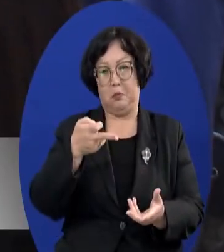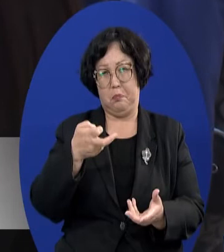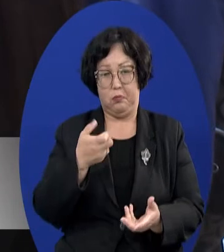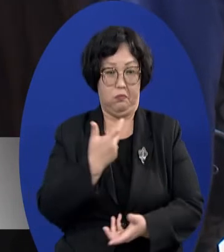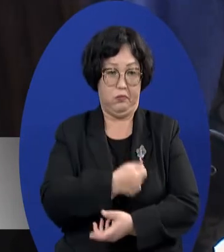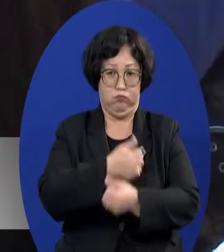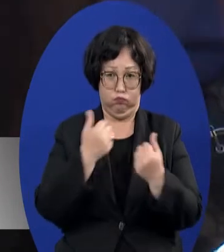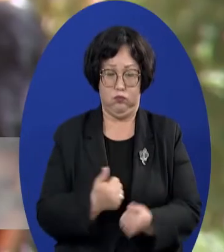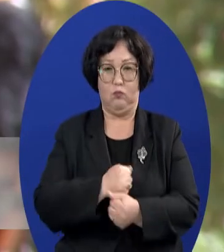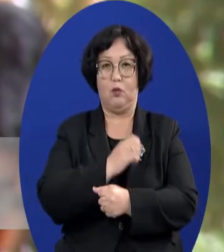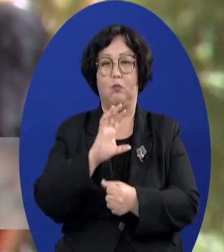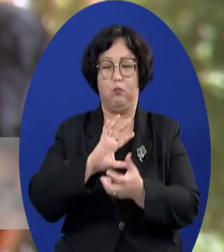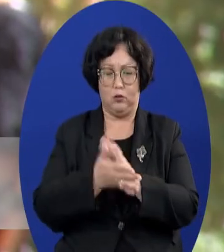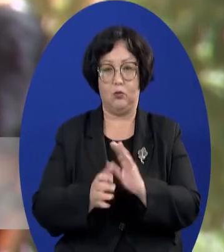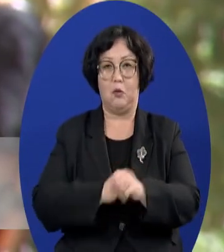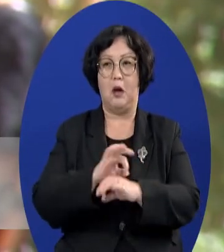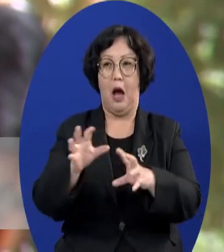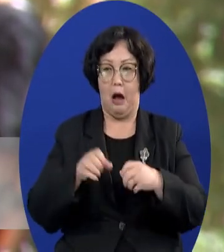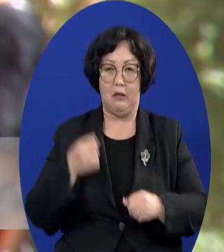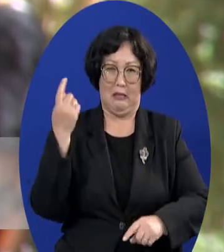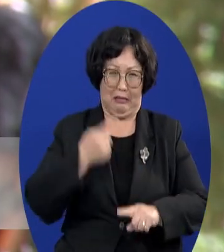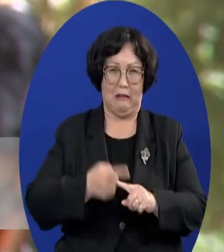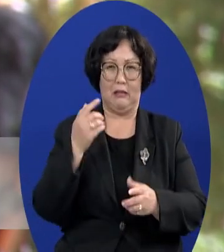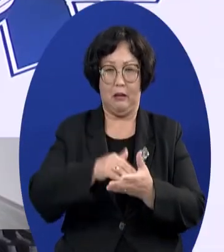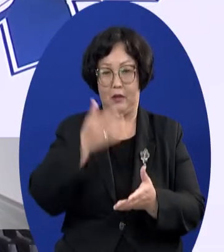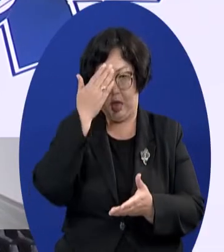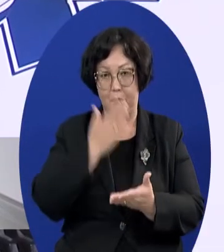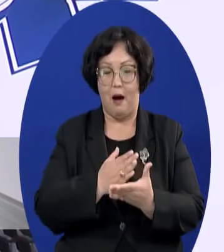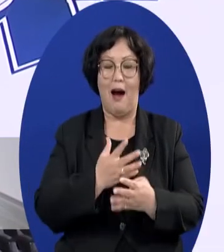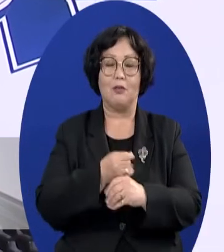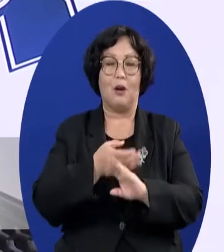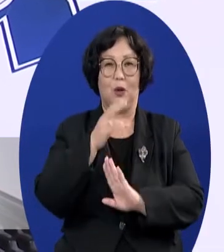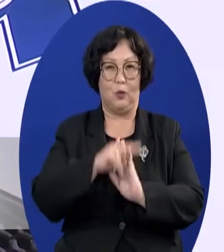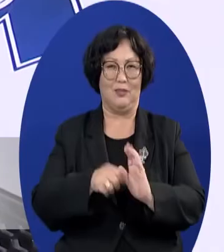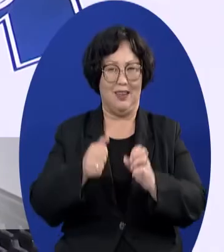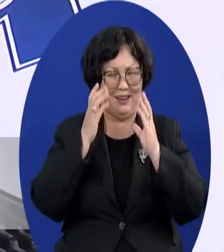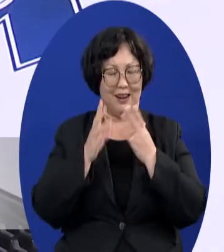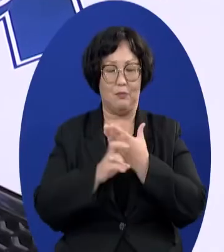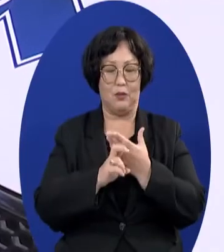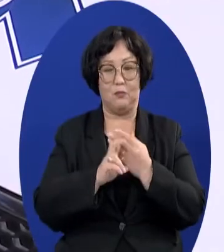тусахгүй гэх баталгаа байхгүй учраас халдвар хамгааллын дэглэмээ баримтлах хэрэгтэйг мэрэгжлийнхэн зөвлөлөө.